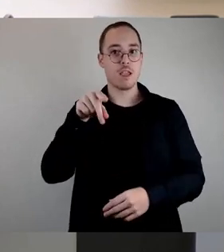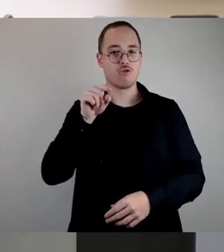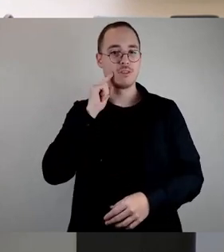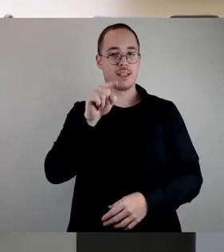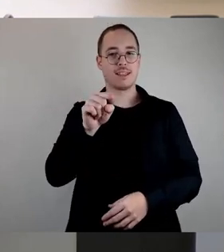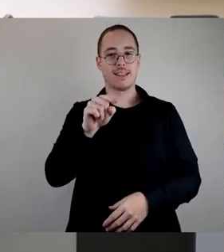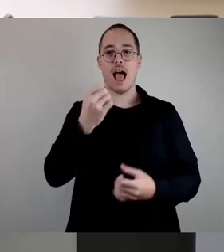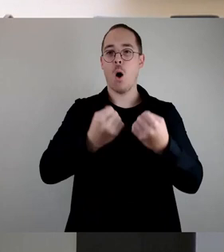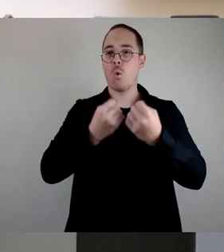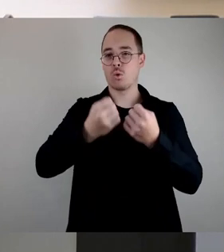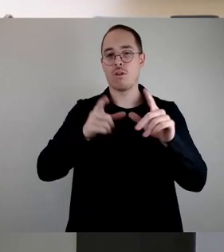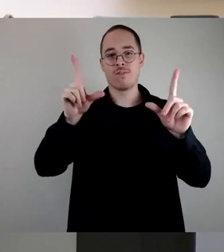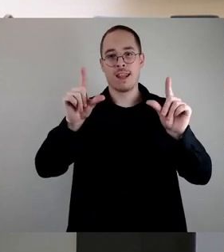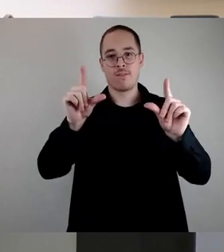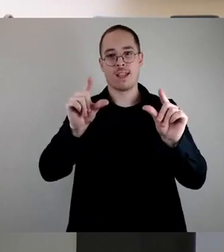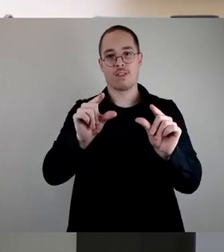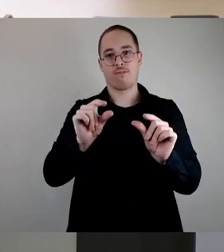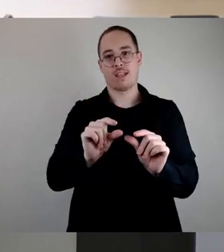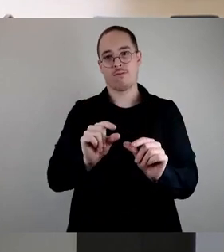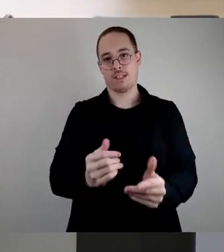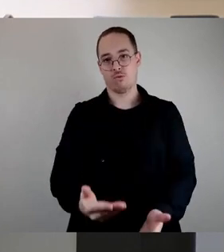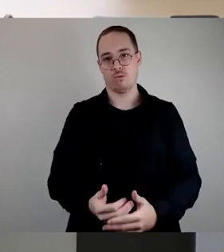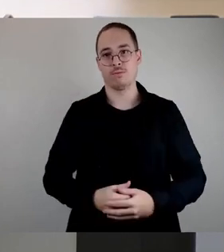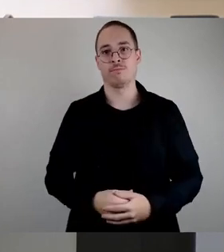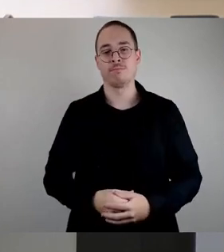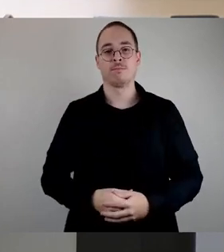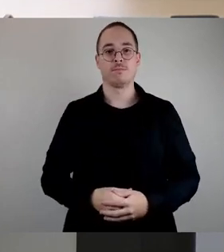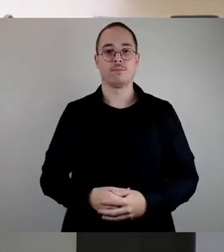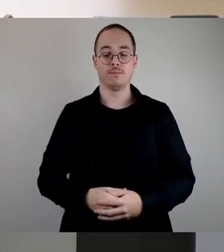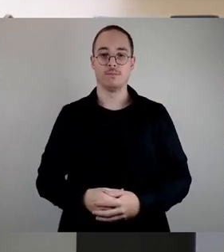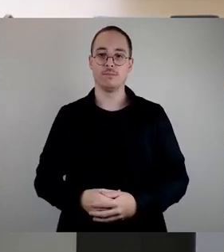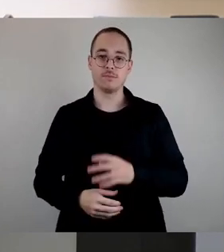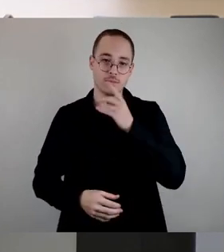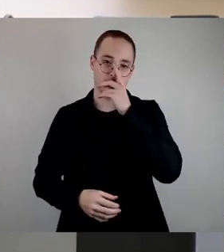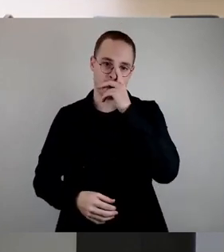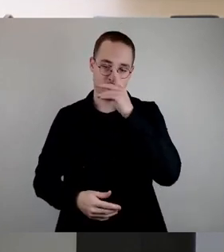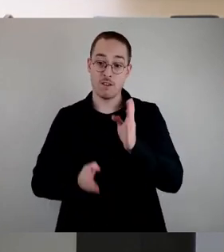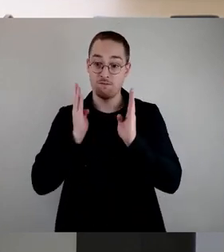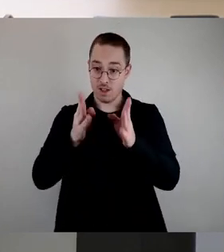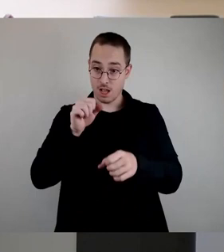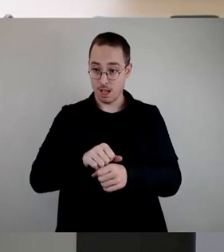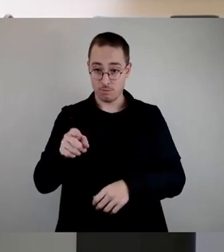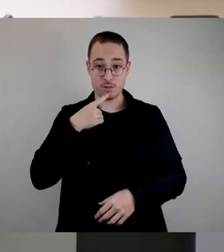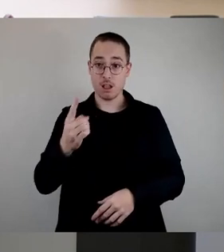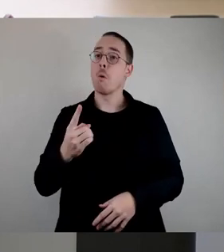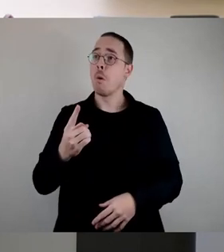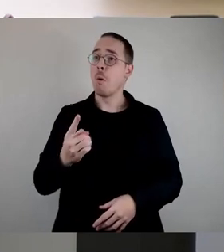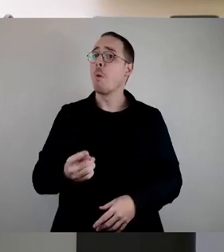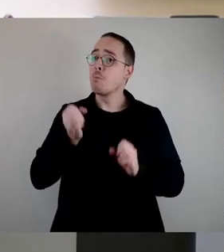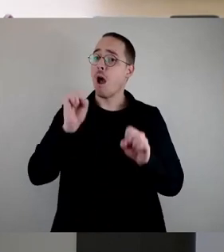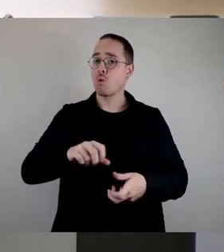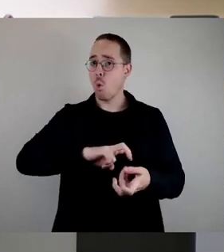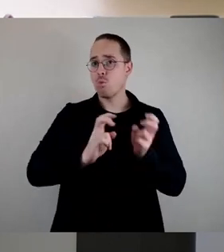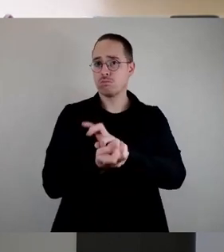Kfz-Verkehr entlastet werden würden. Das Fachamt sagt ganz klar, die Umsetzung ist machbar. Das heißt, hier